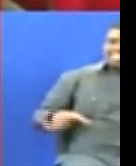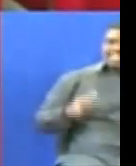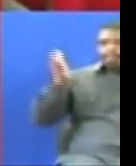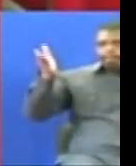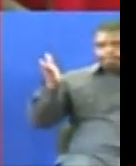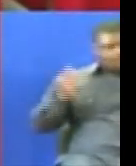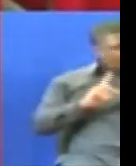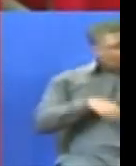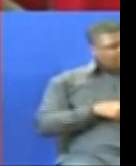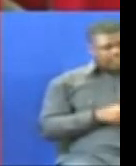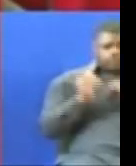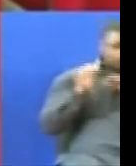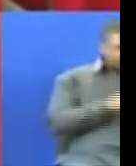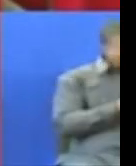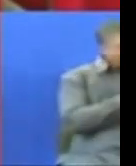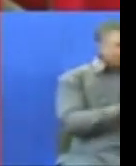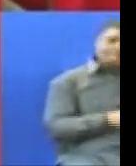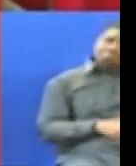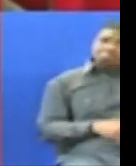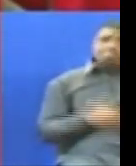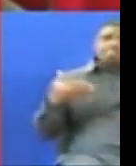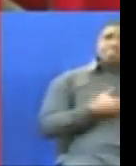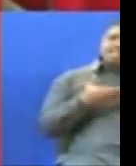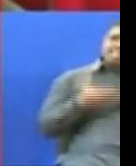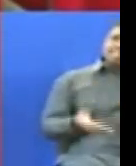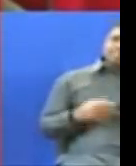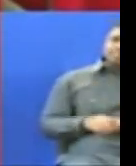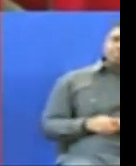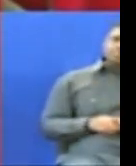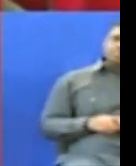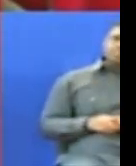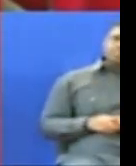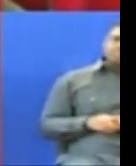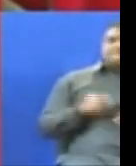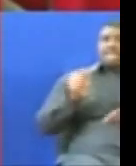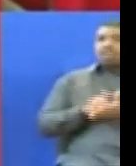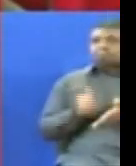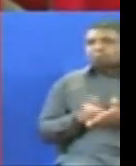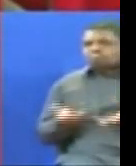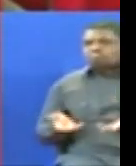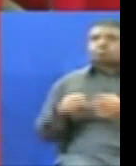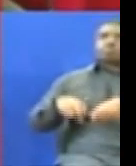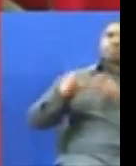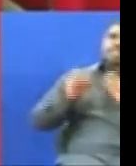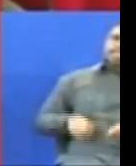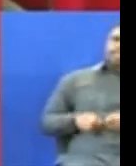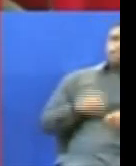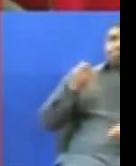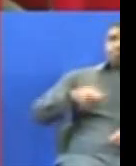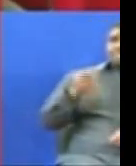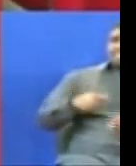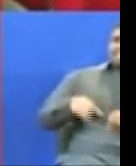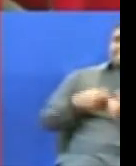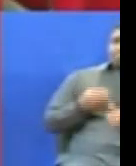leo bandari ya Dar es Salaam, mpaka leo tunaona Kwala nasogea kuweka bandari kavu. Niwapongeze kwa hili, lakini hebu